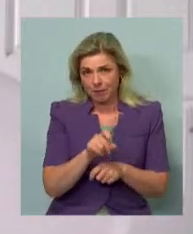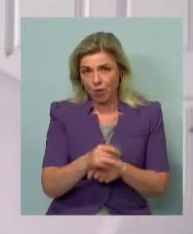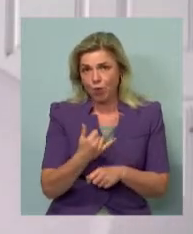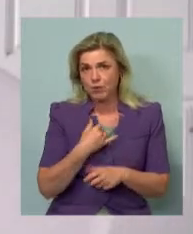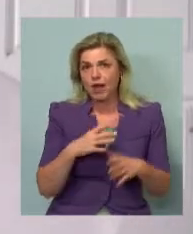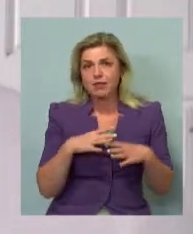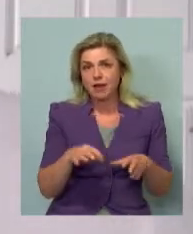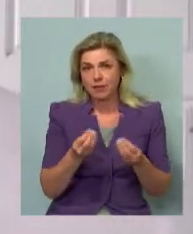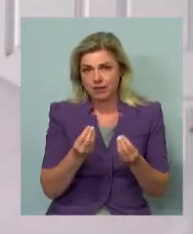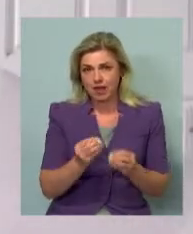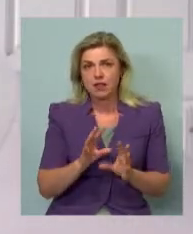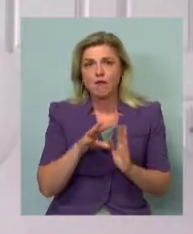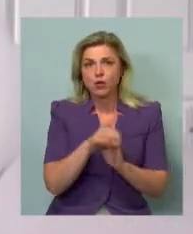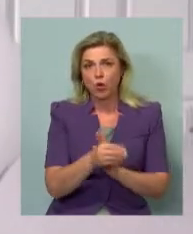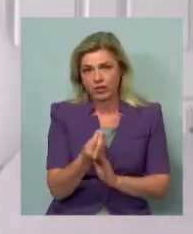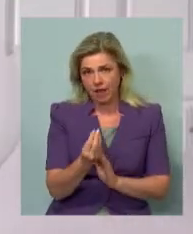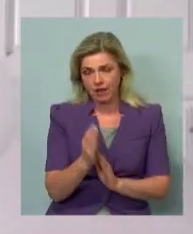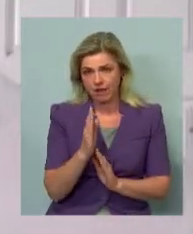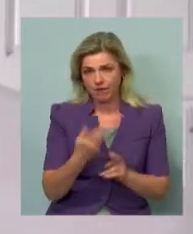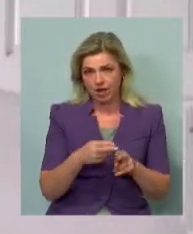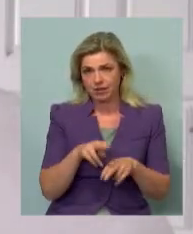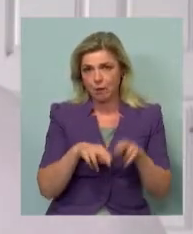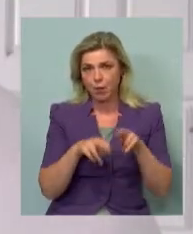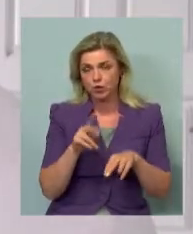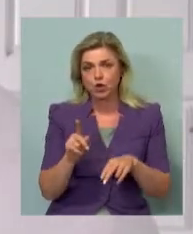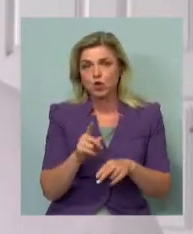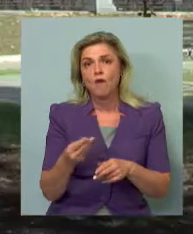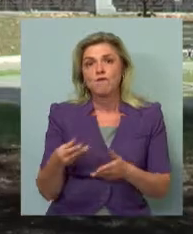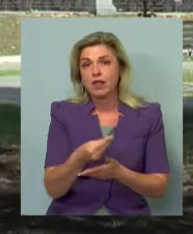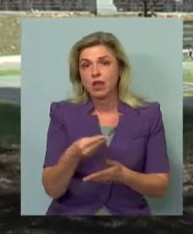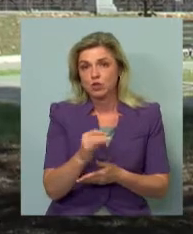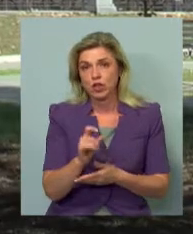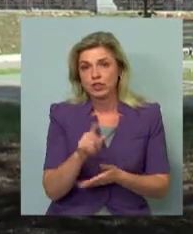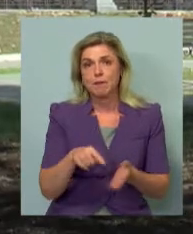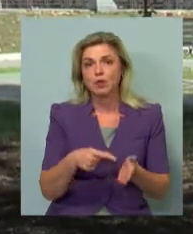якось вкладати гроші в об'єкт, який фінансується з міського бюджету. У